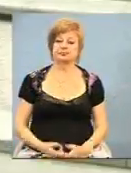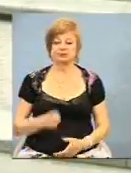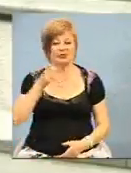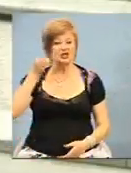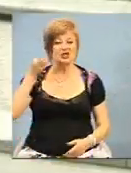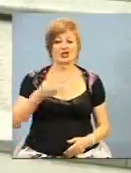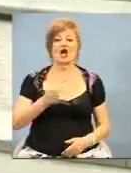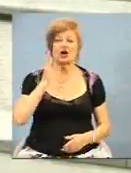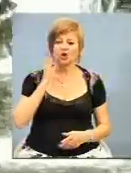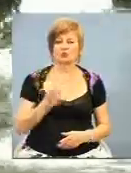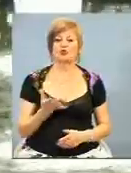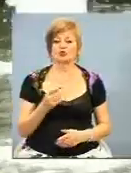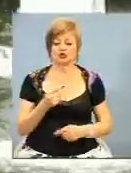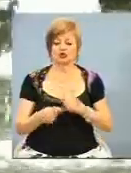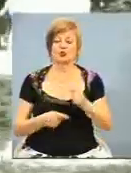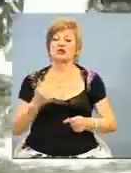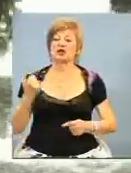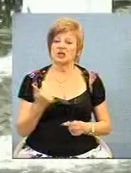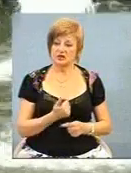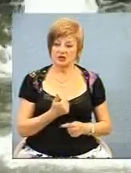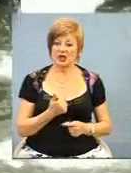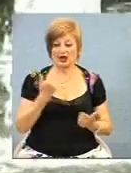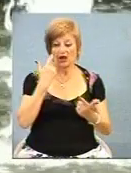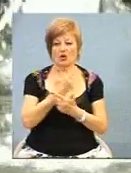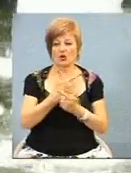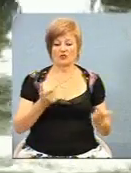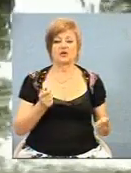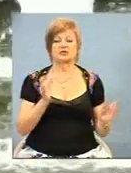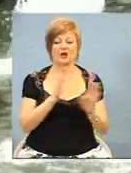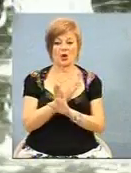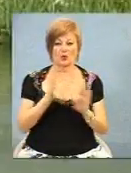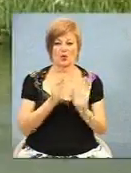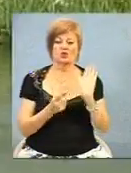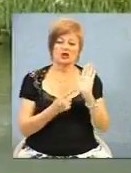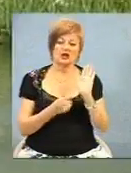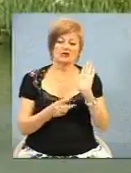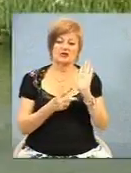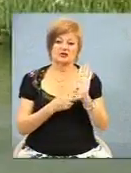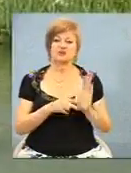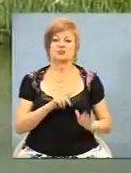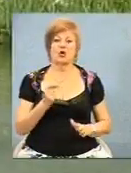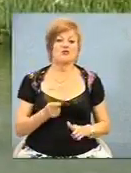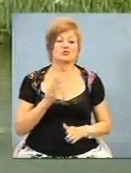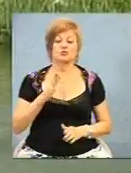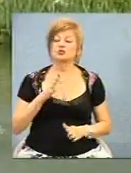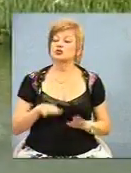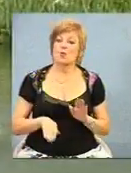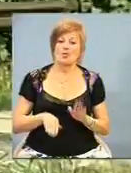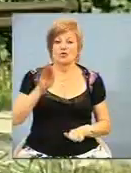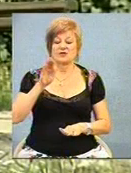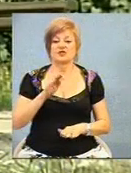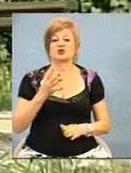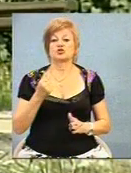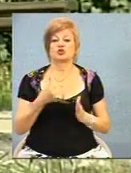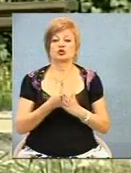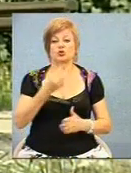спека пануватиме в області і наступного тижня. За інформацією Укргідрометцентру, 6-7 серпня очікується підвищення температури